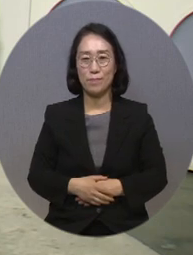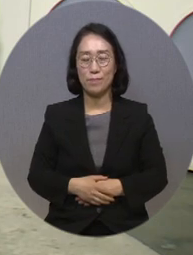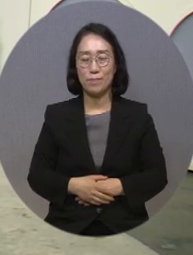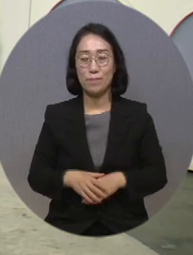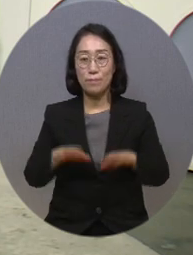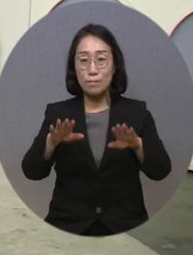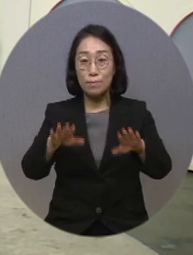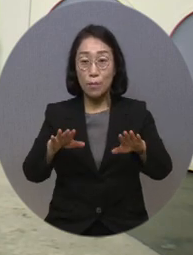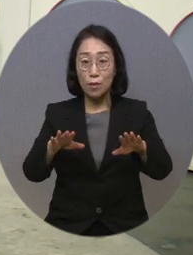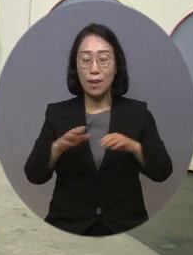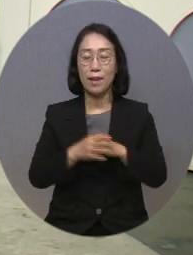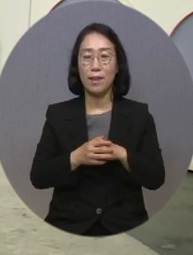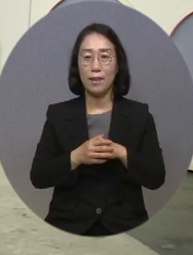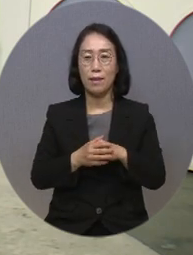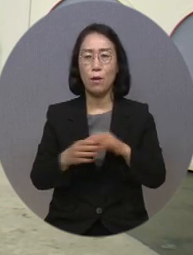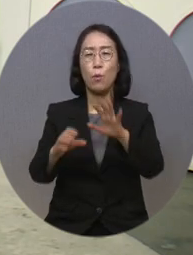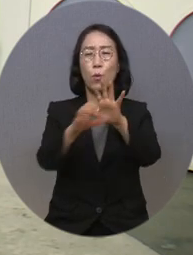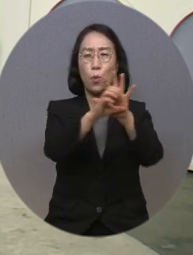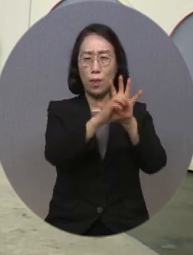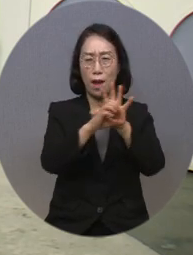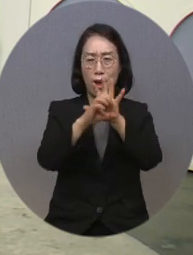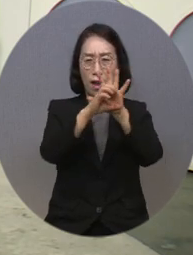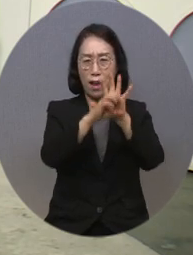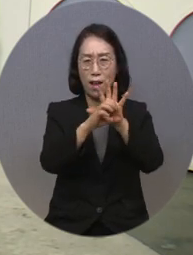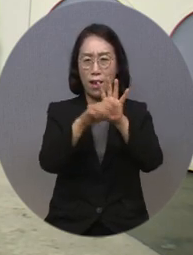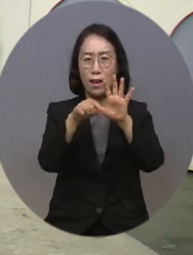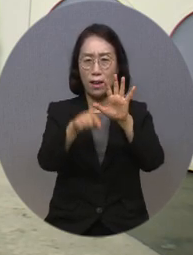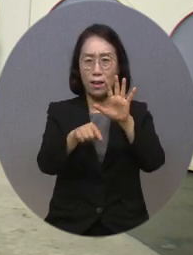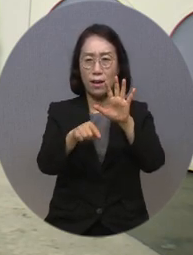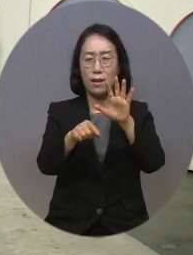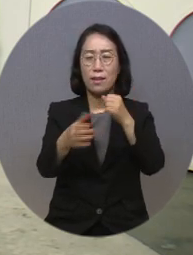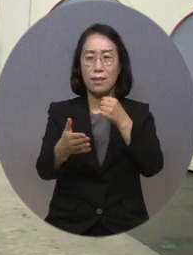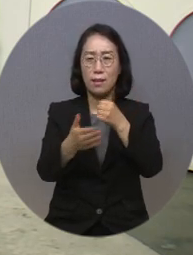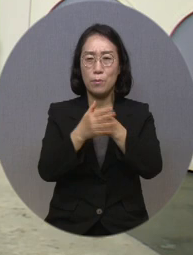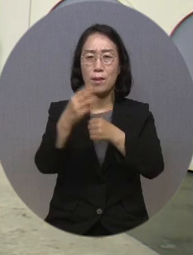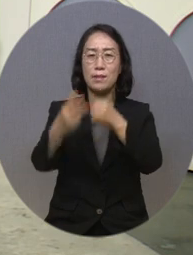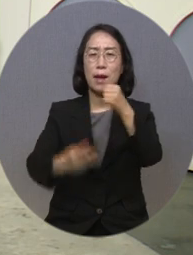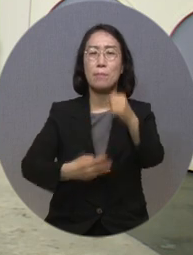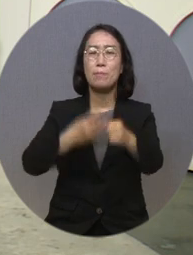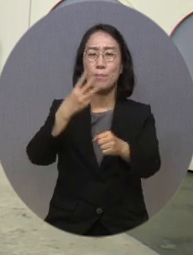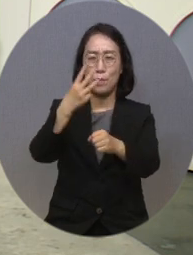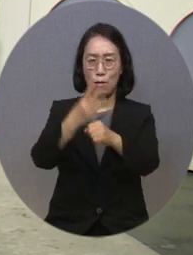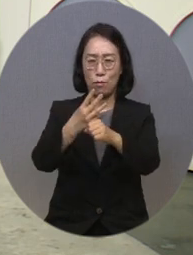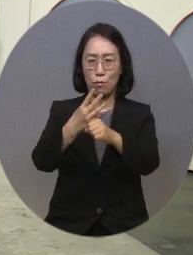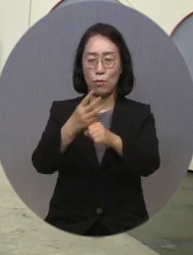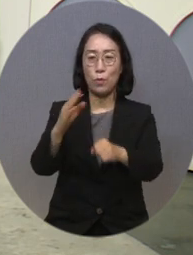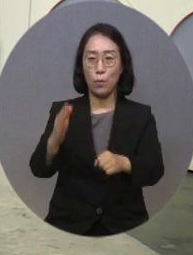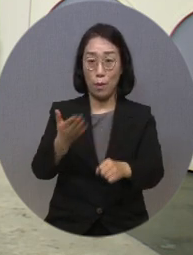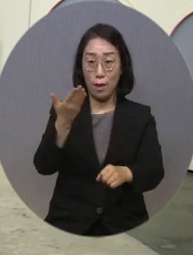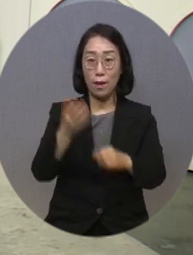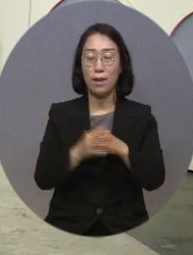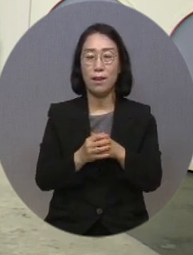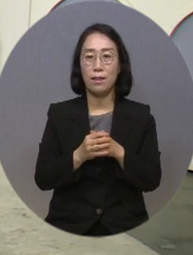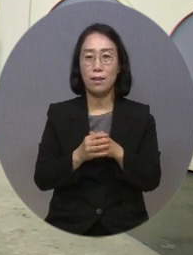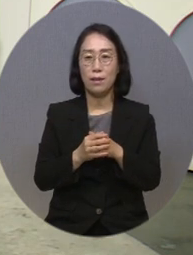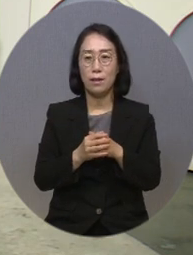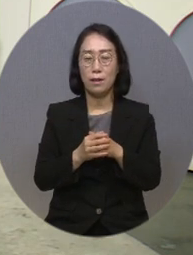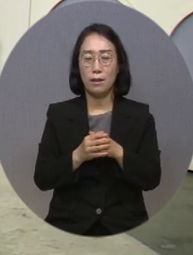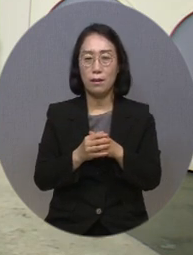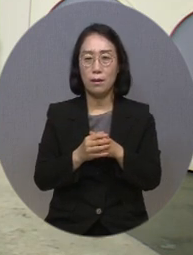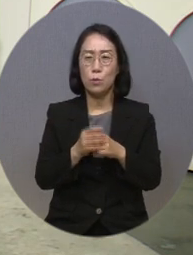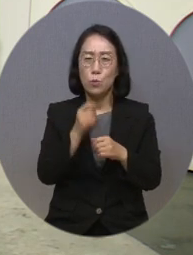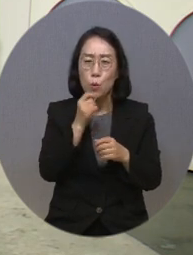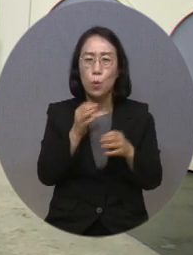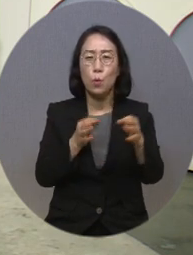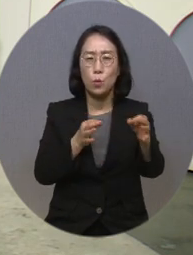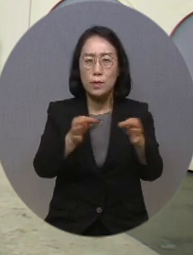이번에 뭐 잘 아시겠지만 코로나 자체가 벌써 3년 차에 접어들어서 우리